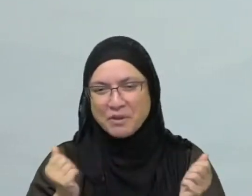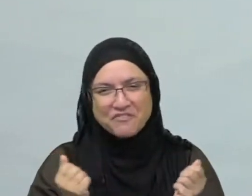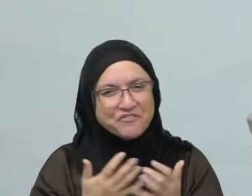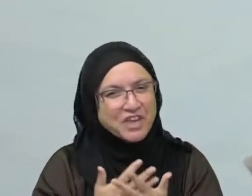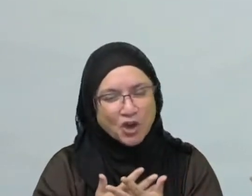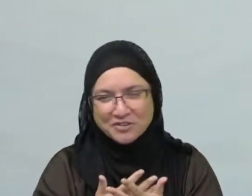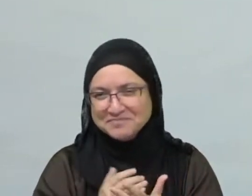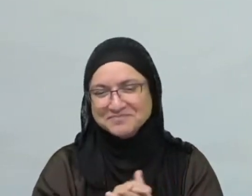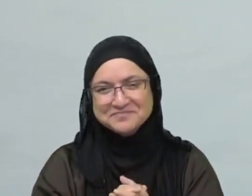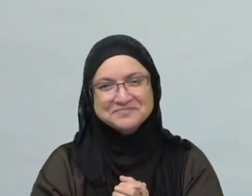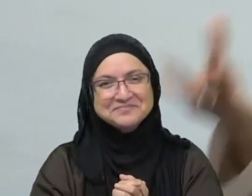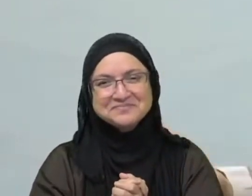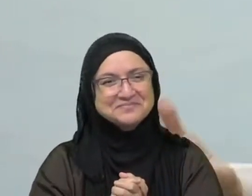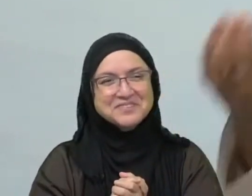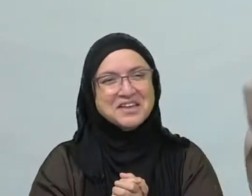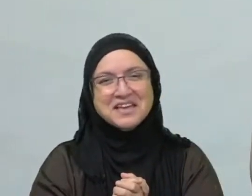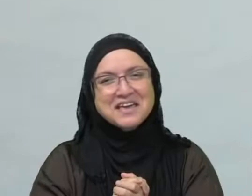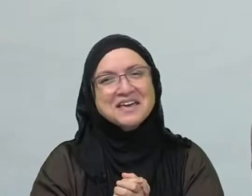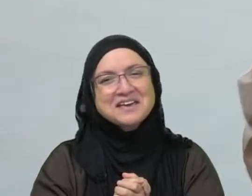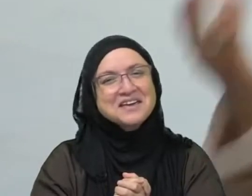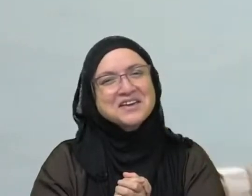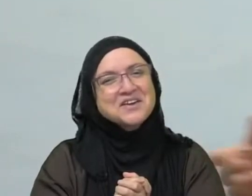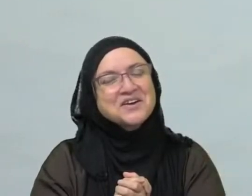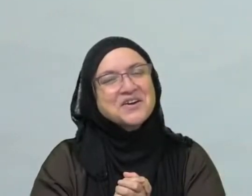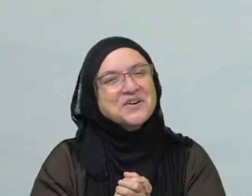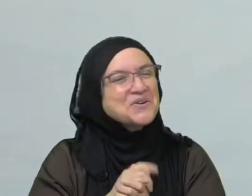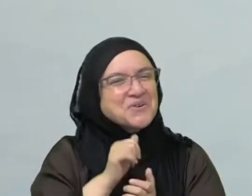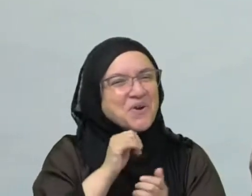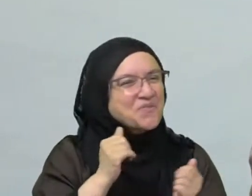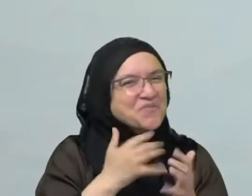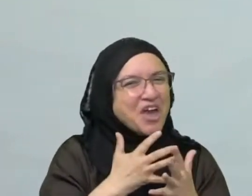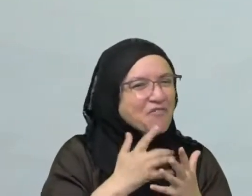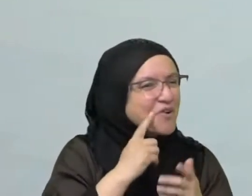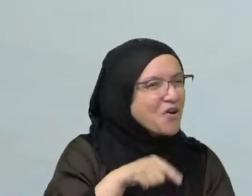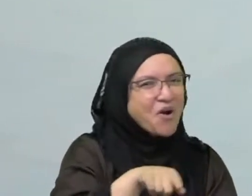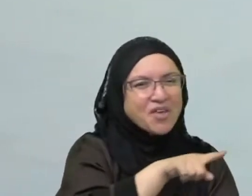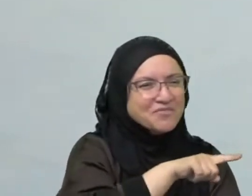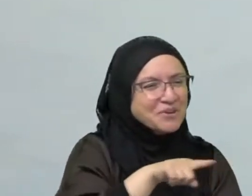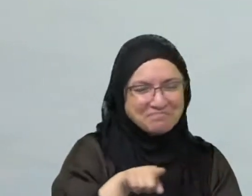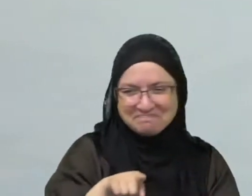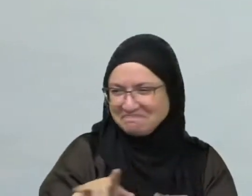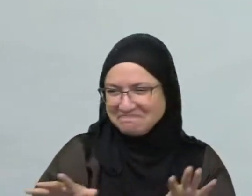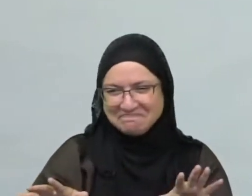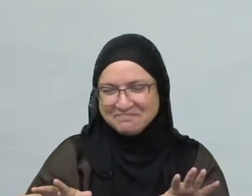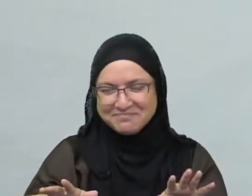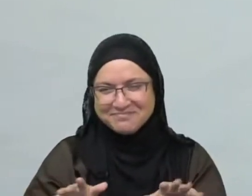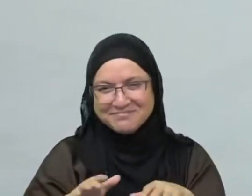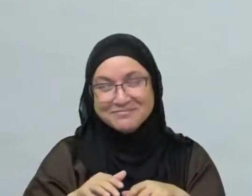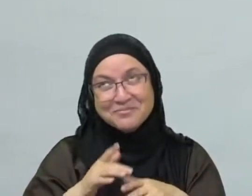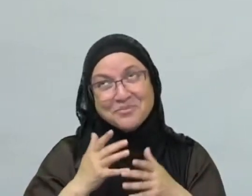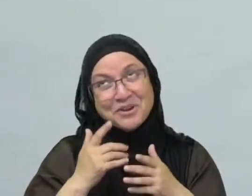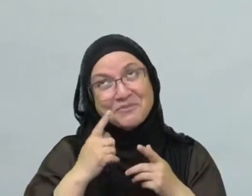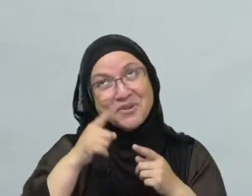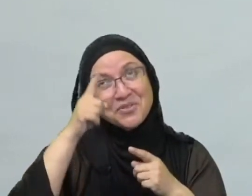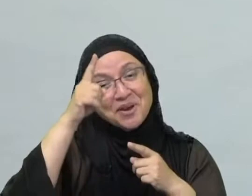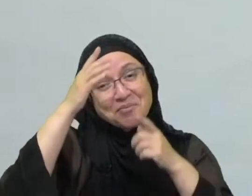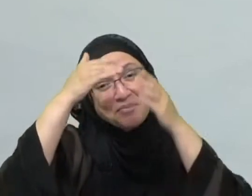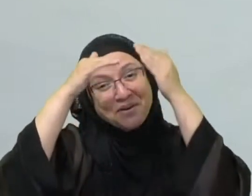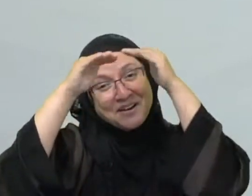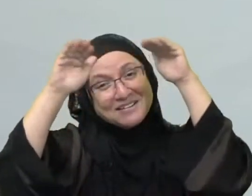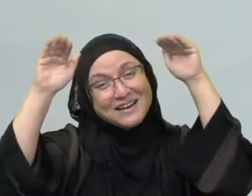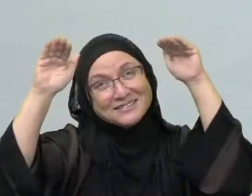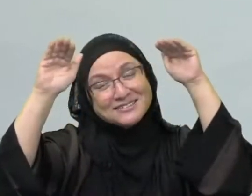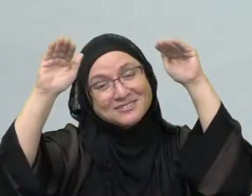afraid. وَأَبْشِرُوا بِالْجَنَّةِ. The first thing you hear from them of a guarantee, أَبْشِرُوا بِالْجَنَّةِ الَّتِي كُنْتُمْ تُوعَدُونَ.